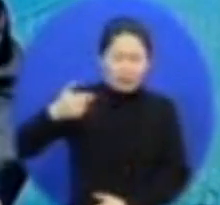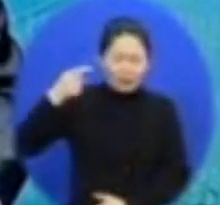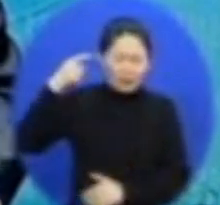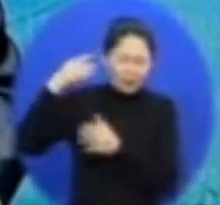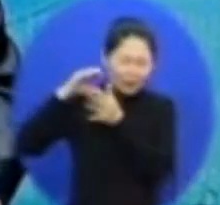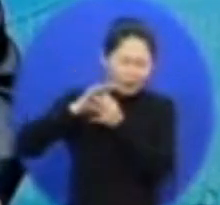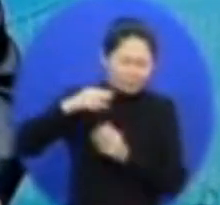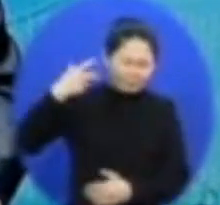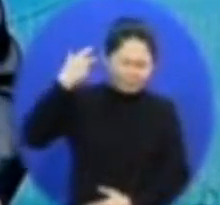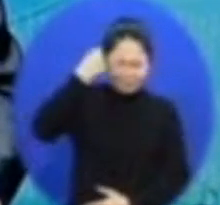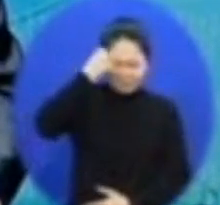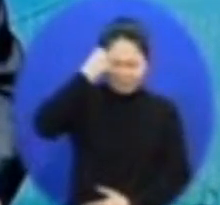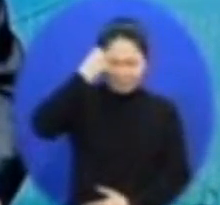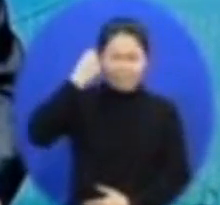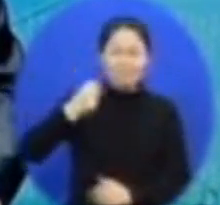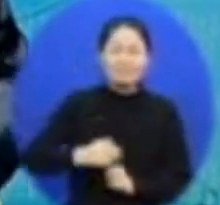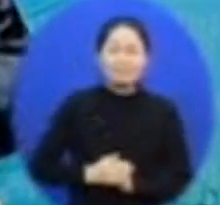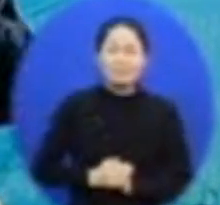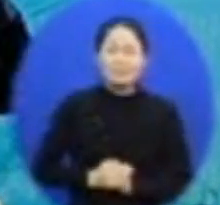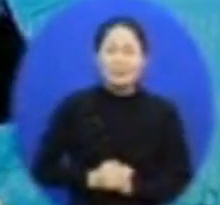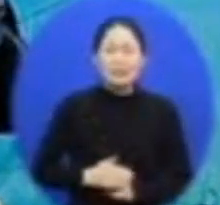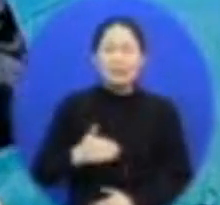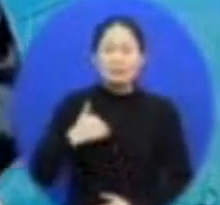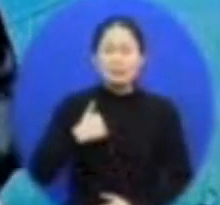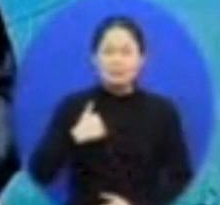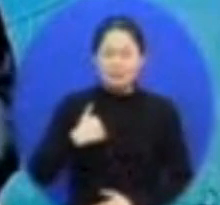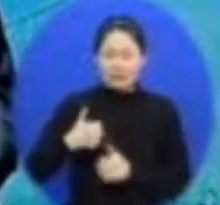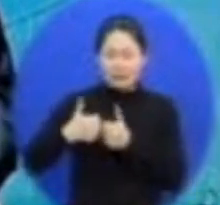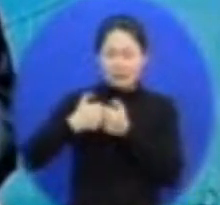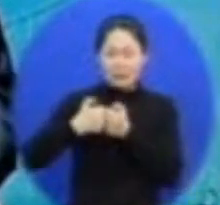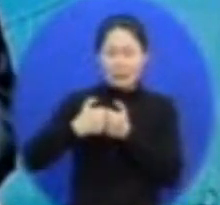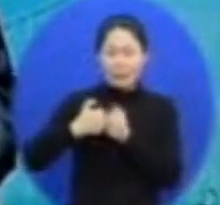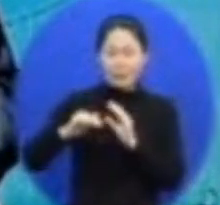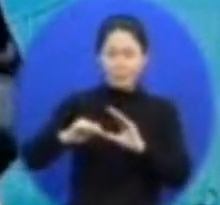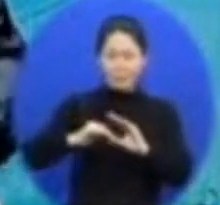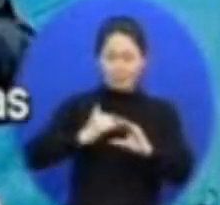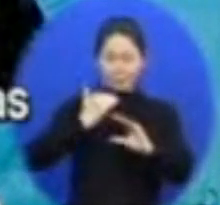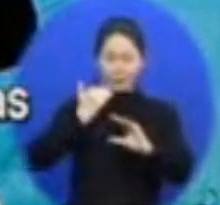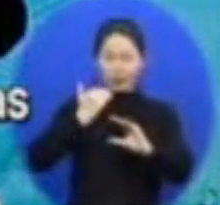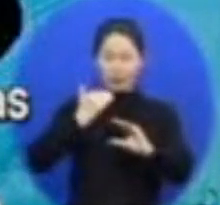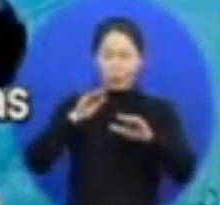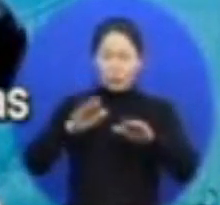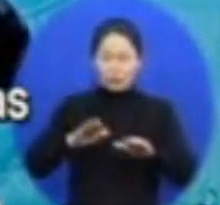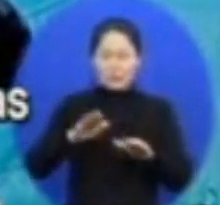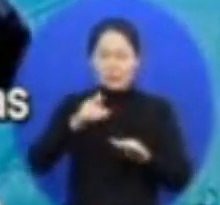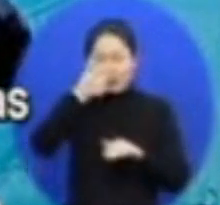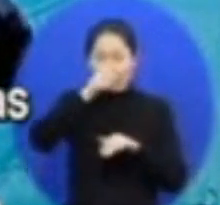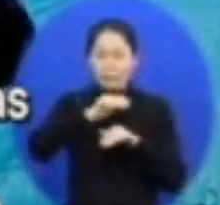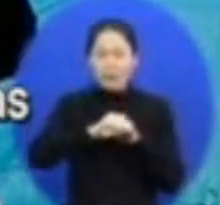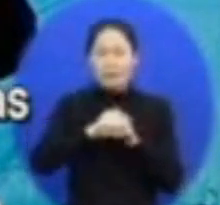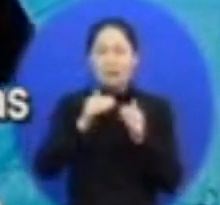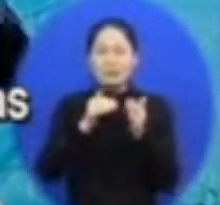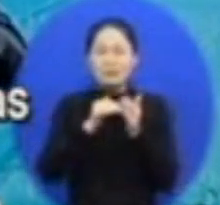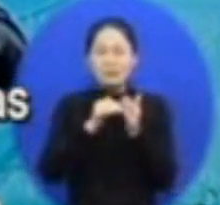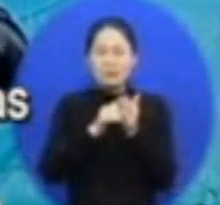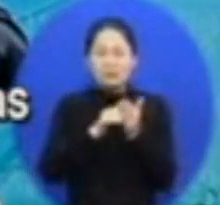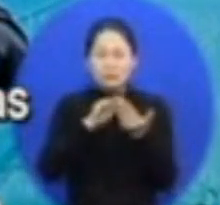몰라요 제게 상담 메일이 왔는데 오늘 이 예배를 드리고